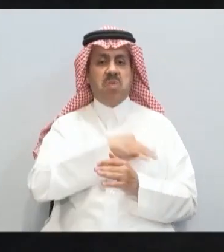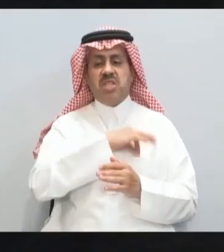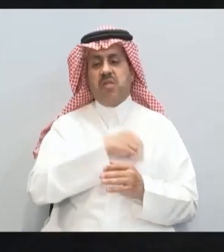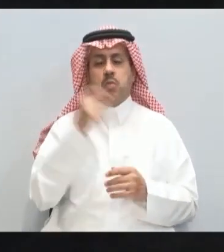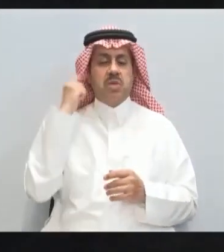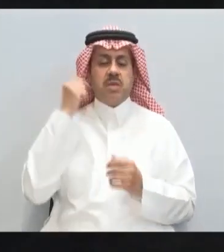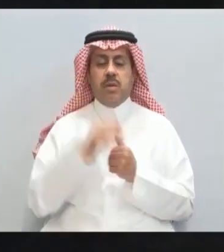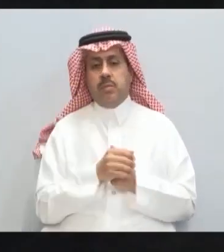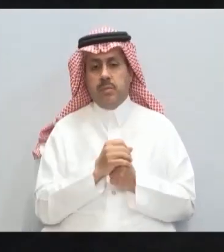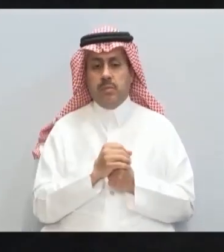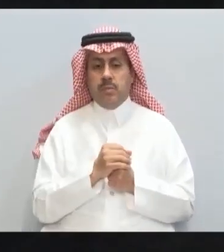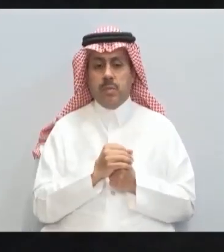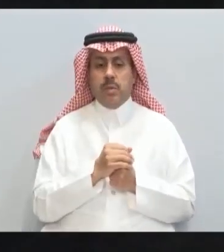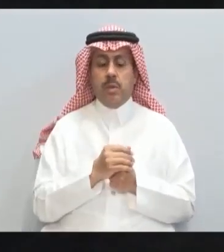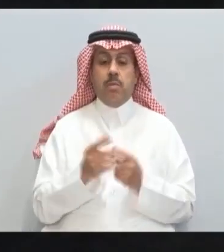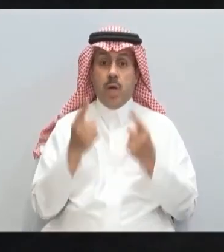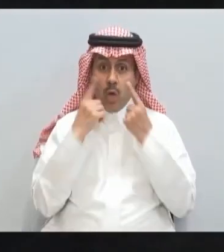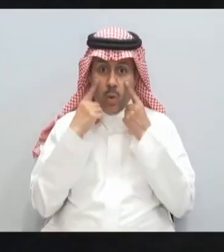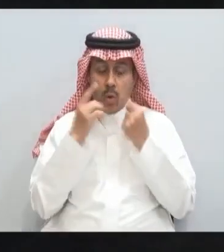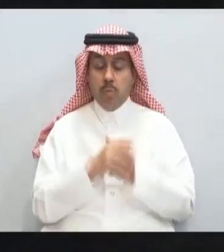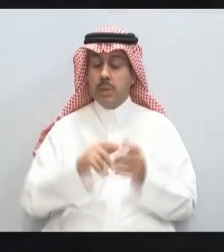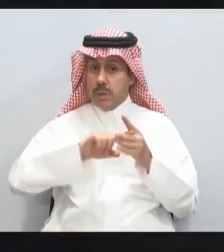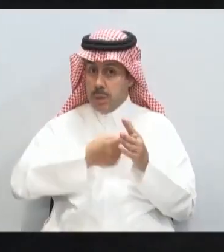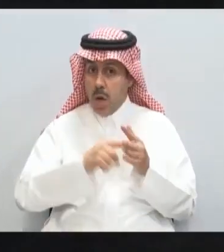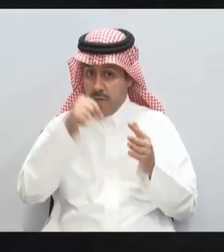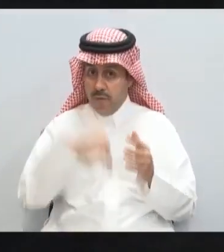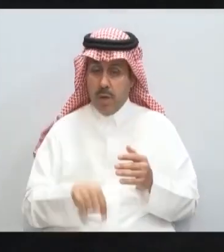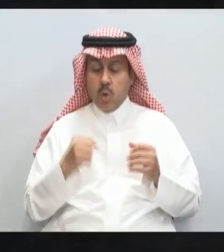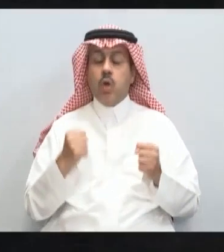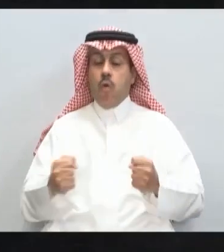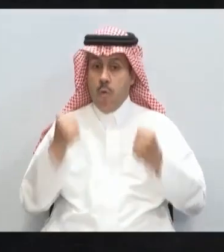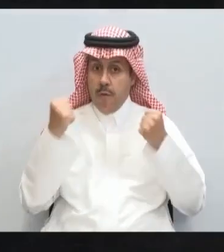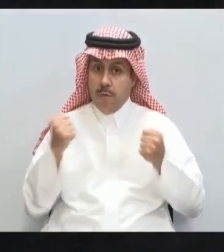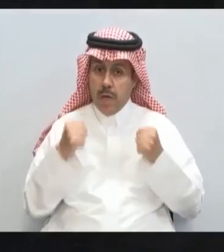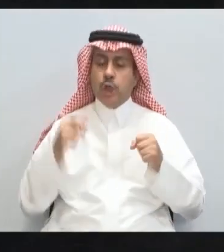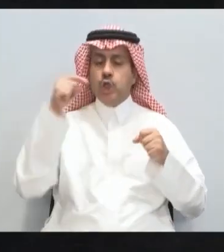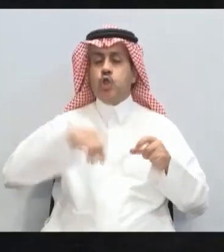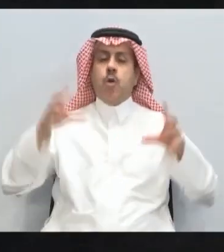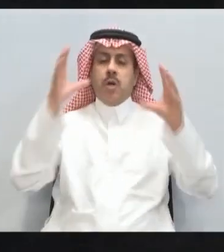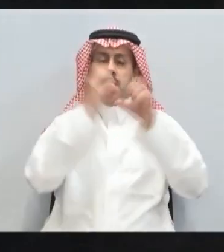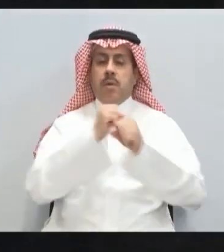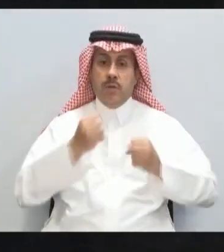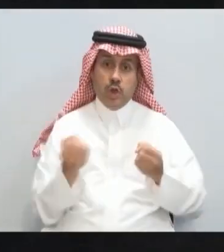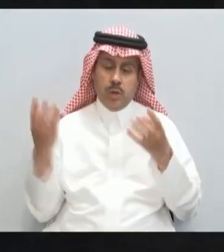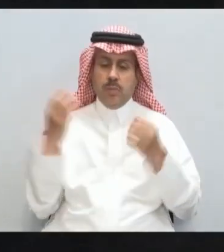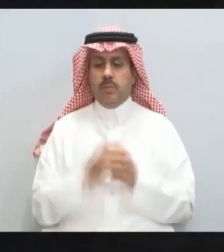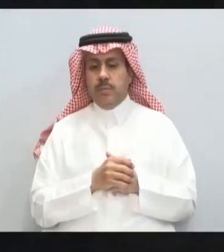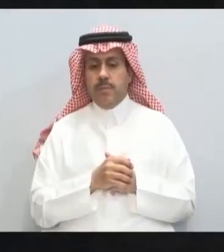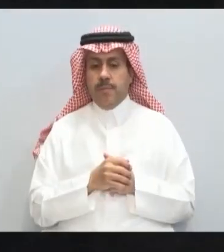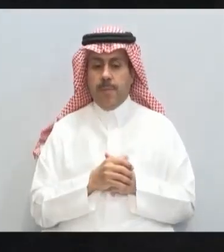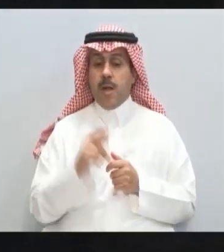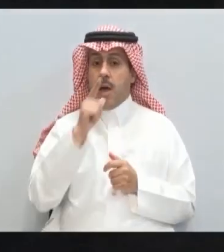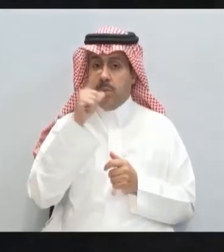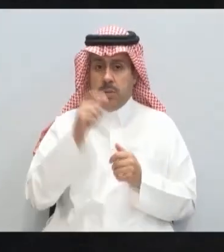يحييكم اي لما فيه صلاحكم في الدنيا وفلاح في الاخره وفي بقوله تعالى